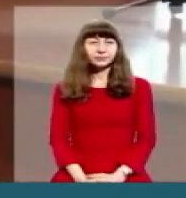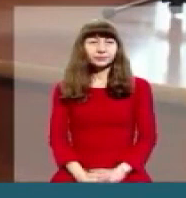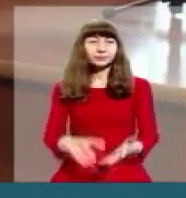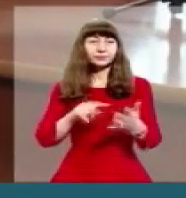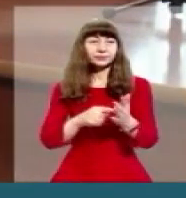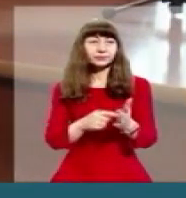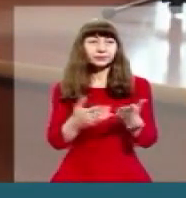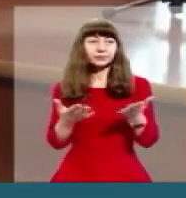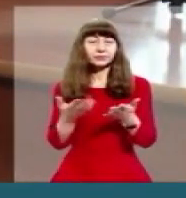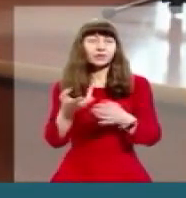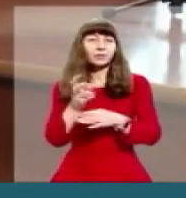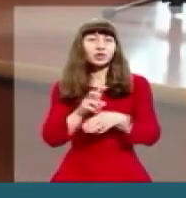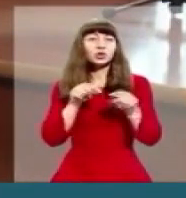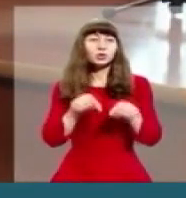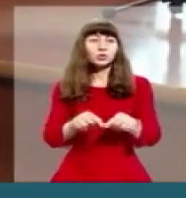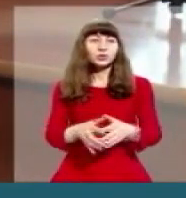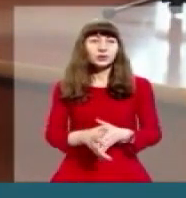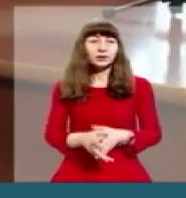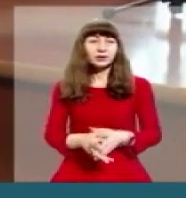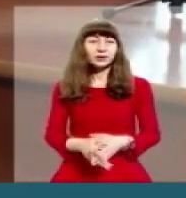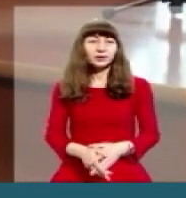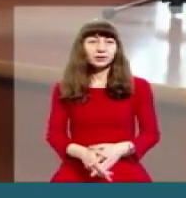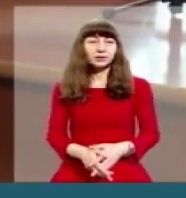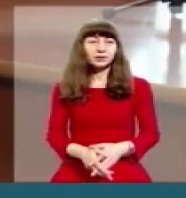Цель, с которой вы сюда к нам поступили, она уже